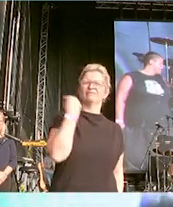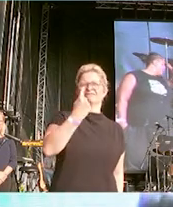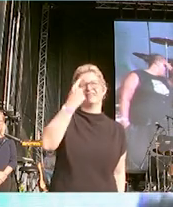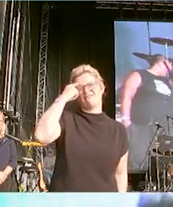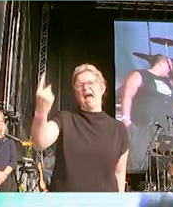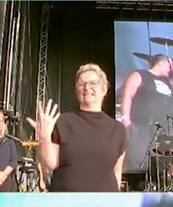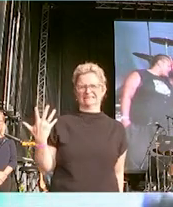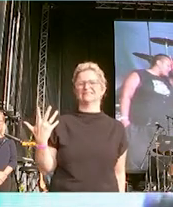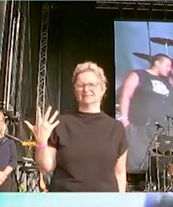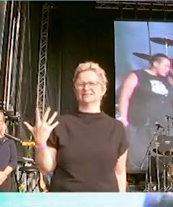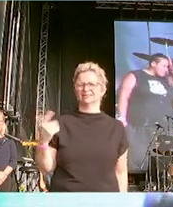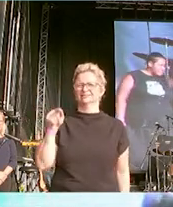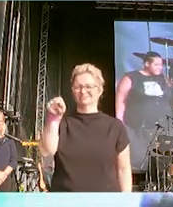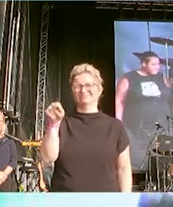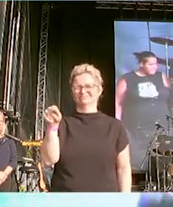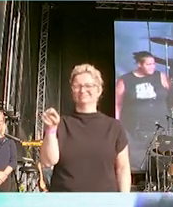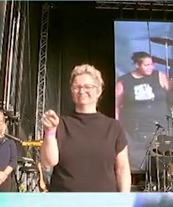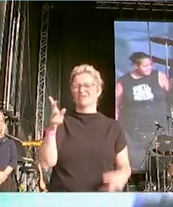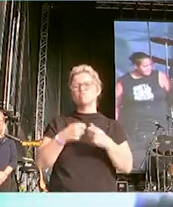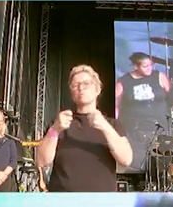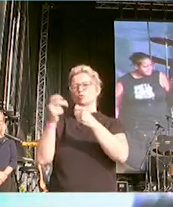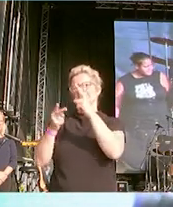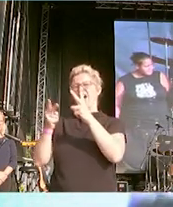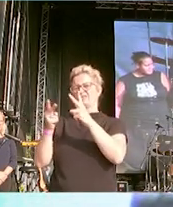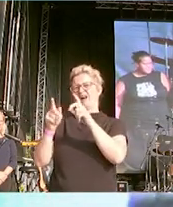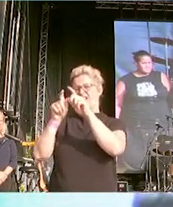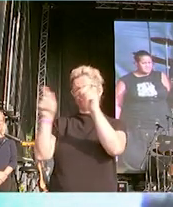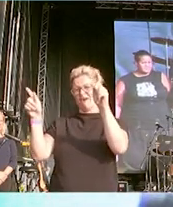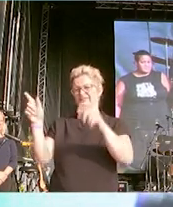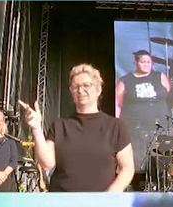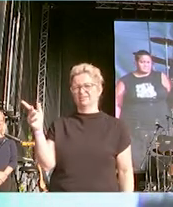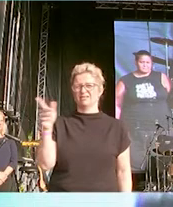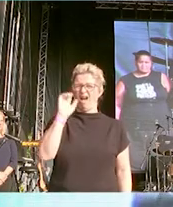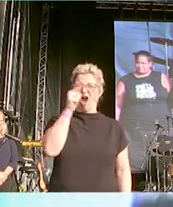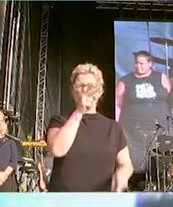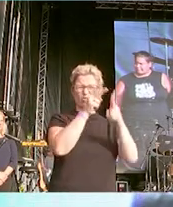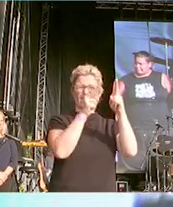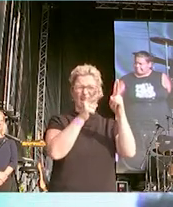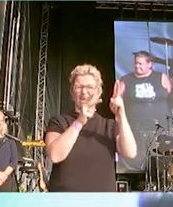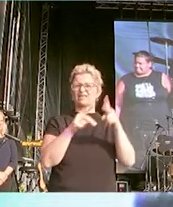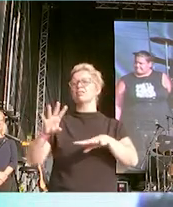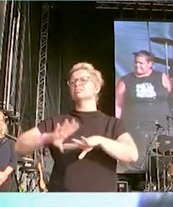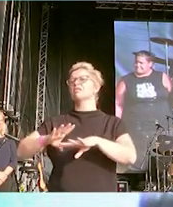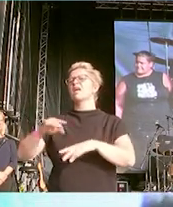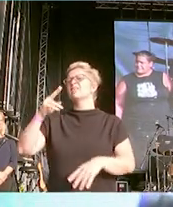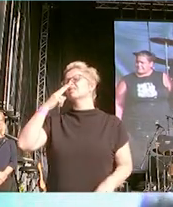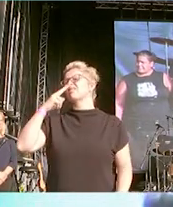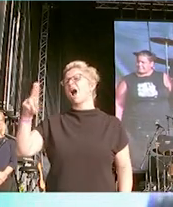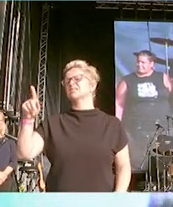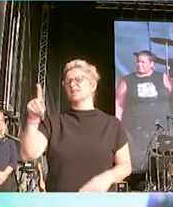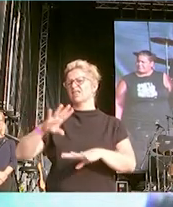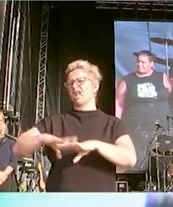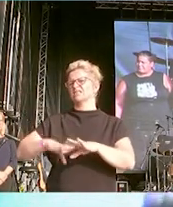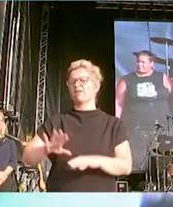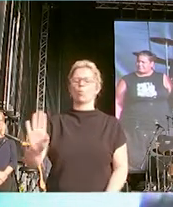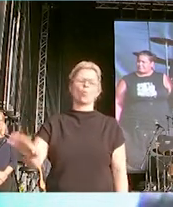Denn wir wissen, auf eine Bundesanwaltschaft und auf Gerichte, die zu Nazi-Netzwerken schweigen, können wir uns nicht